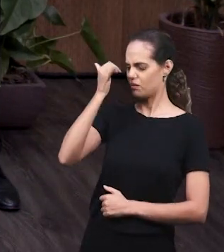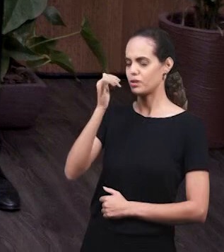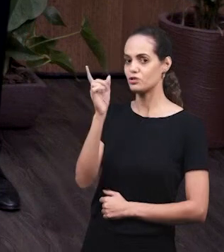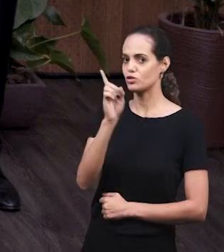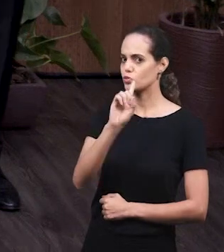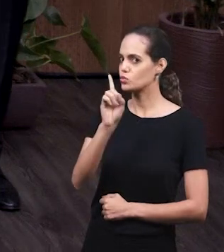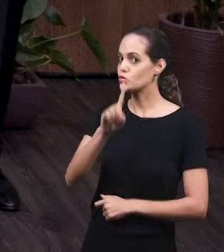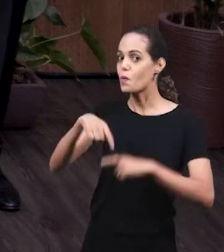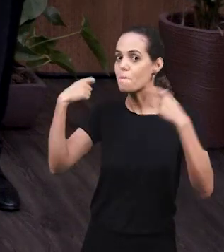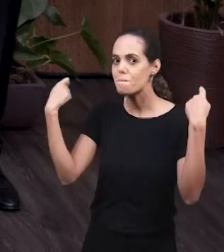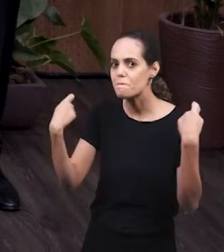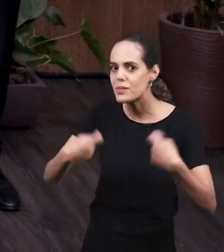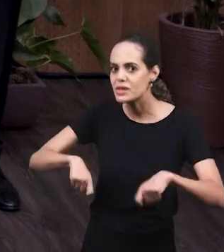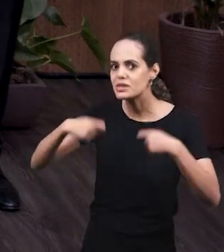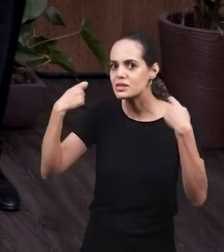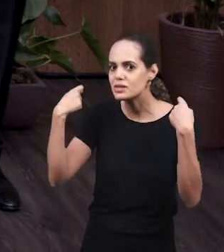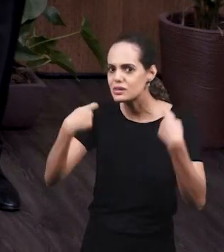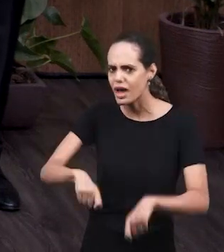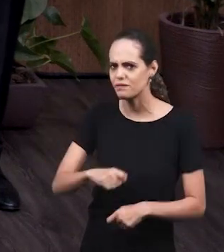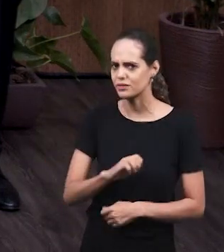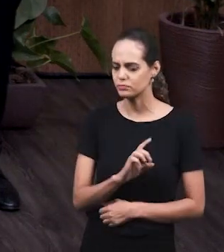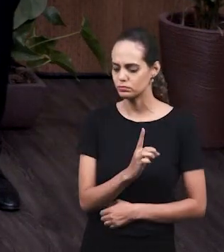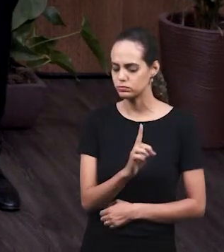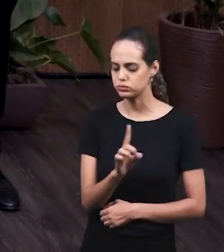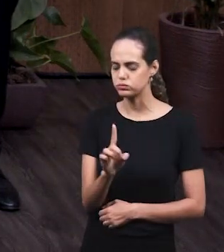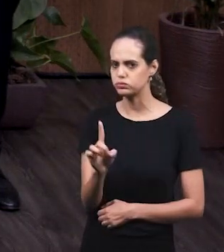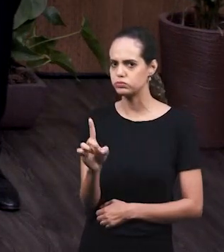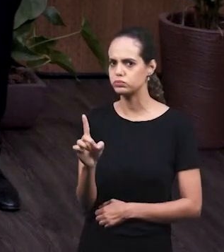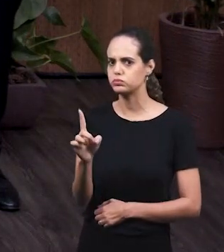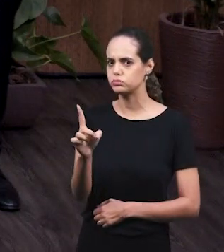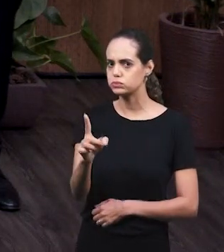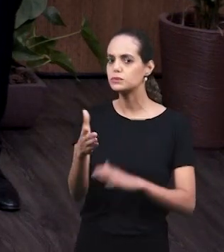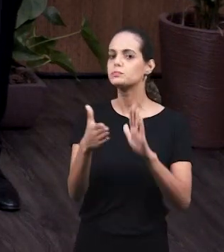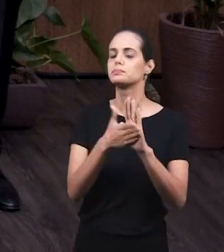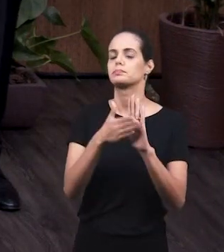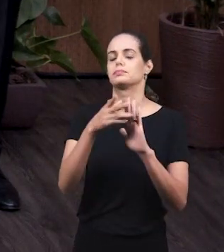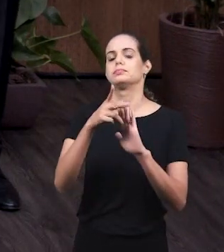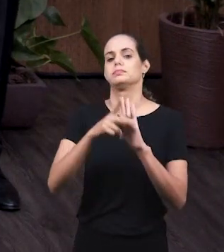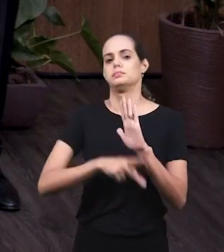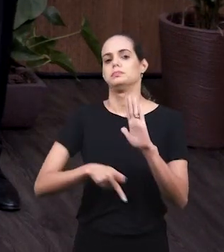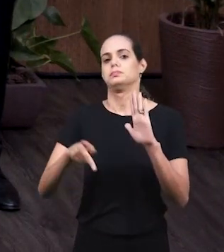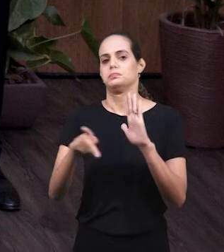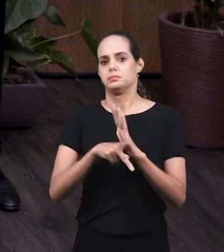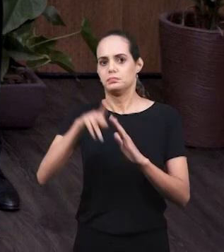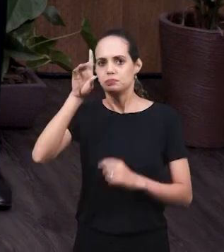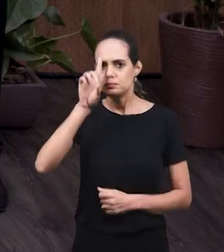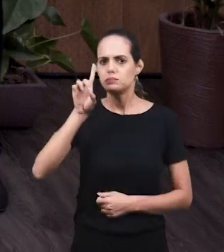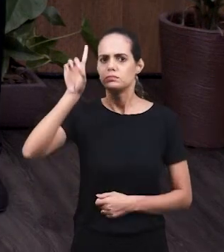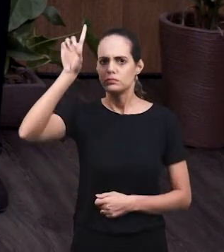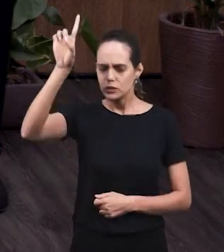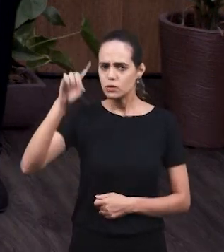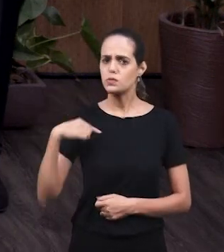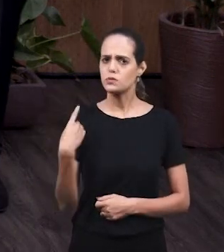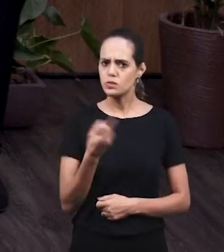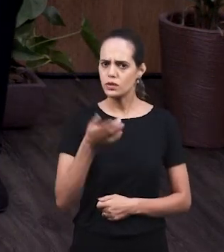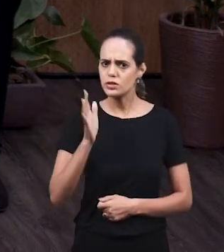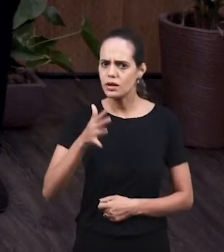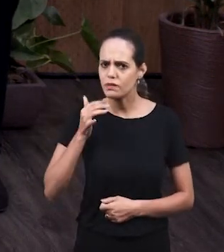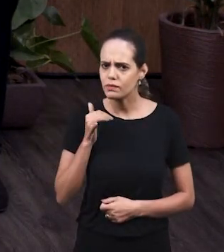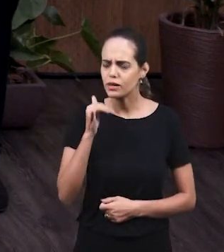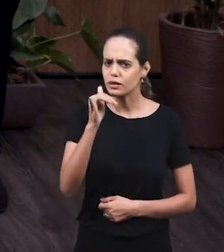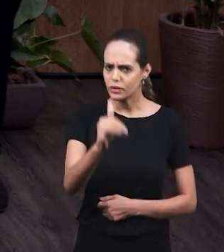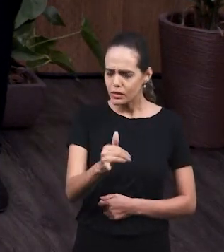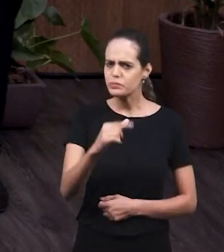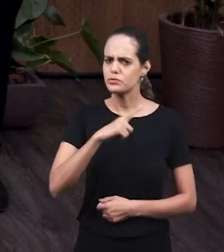bien, dans un plan prophétique de Dieu. Il y avait, nous avons déjà dit, d'autres